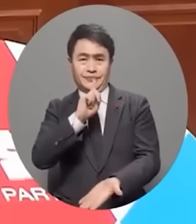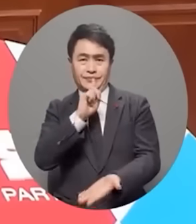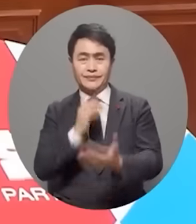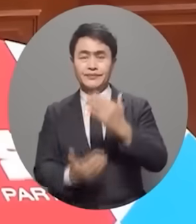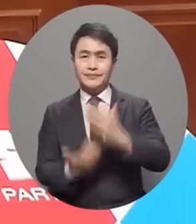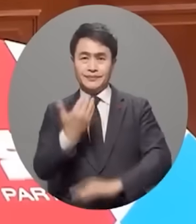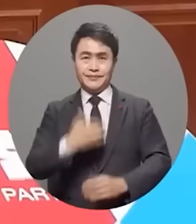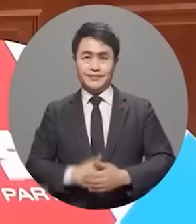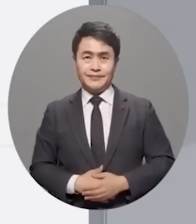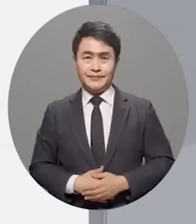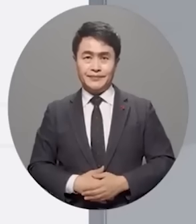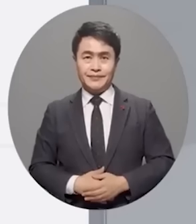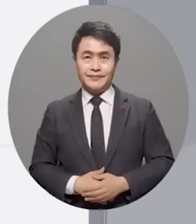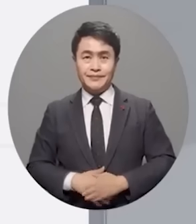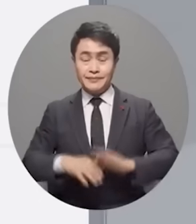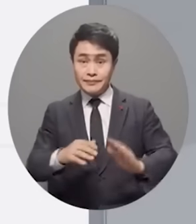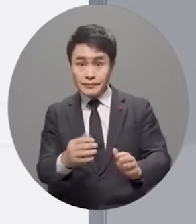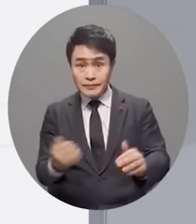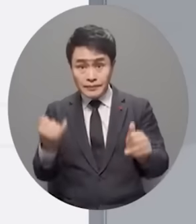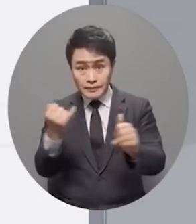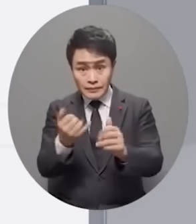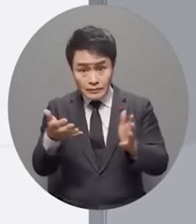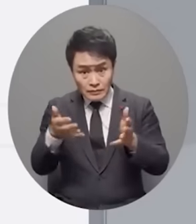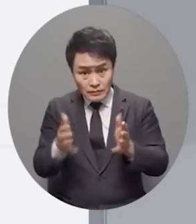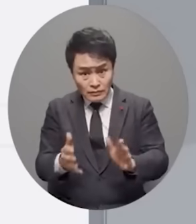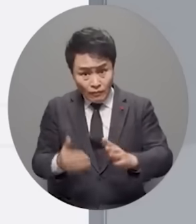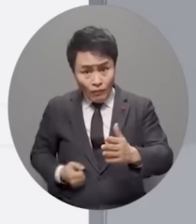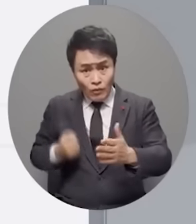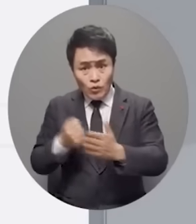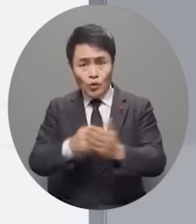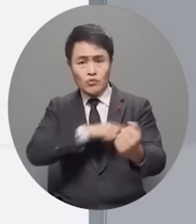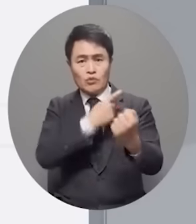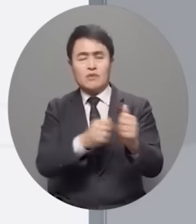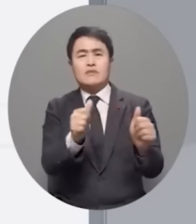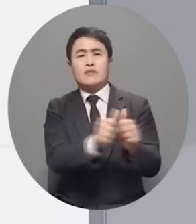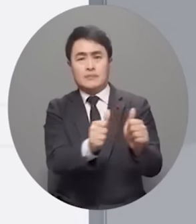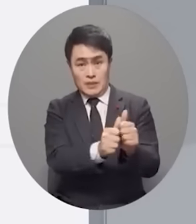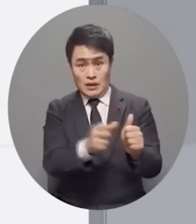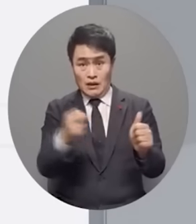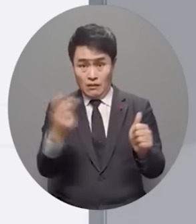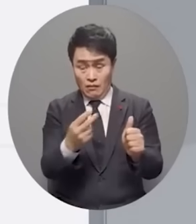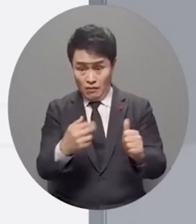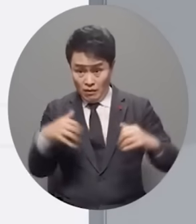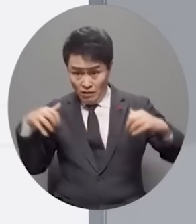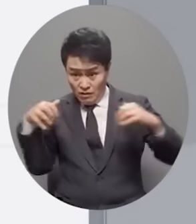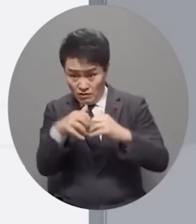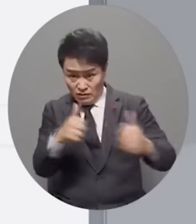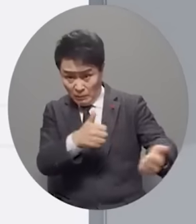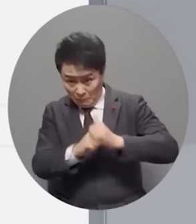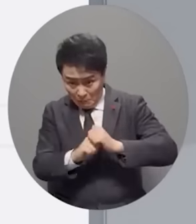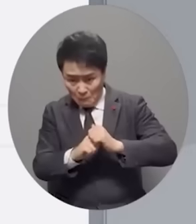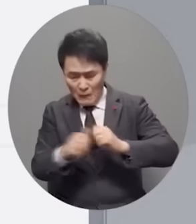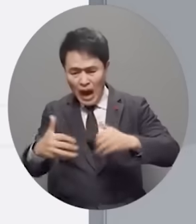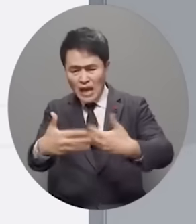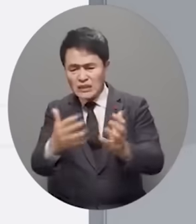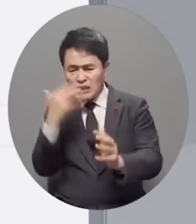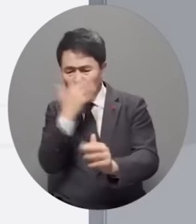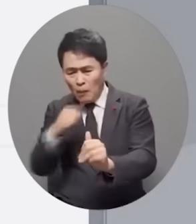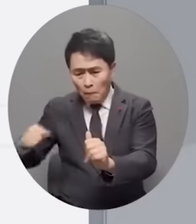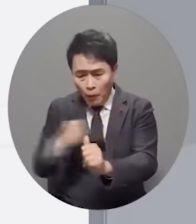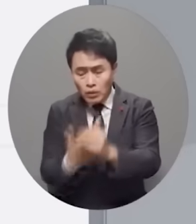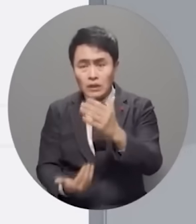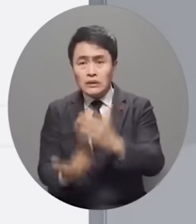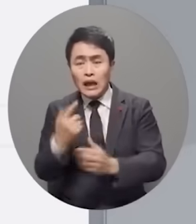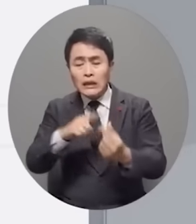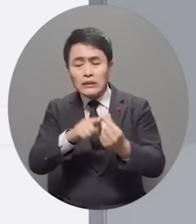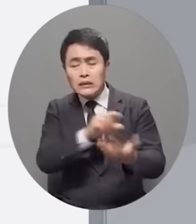나왔습니다. 결혼과 출산의 주된 결정권자는 남자라거나 전쟁해지면 집단 성폭행이 벌어질 거라는 글을